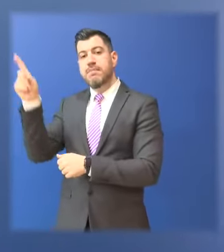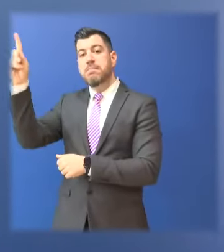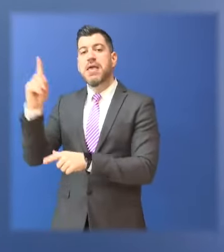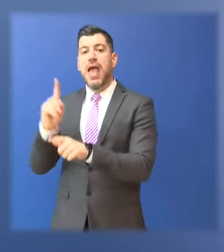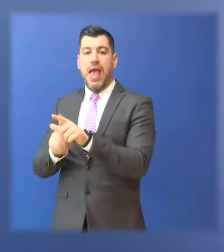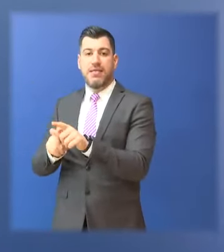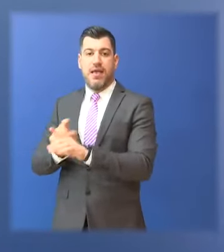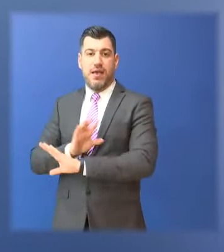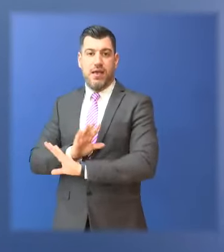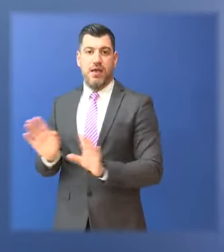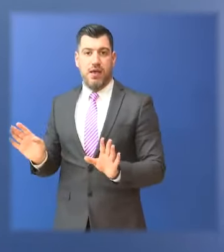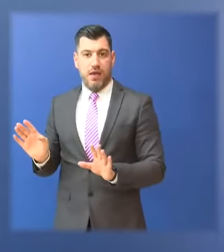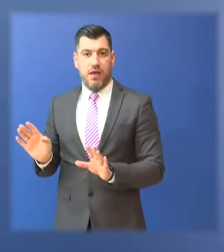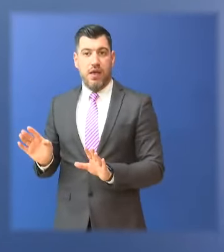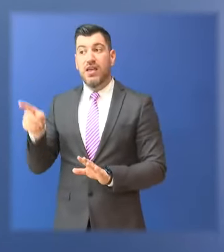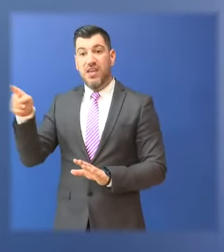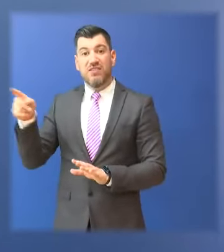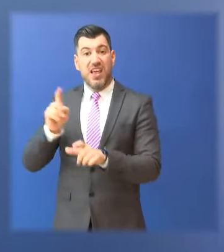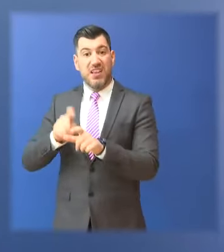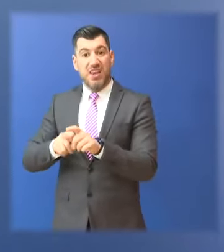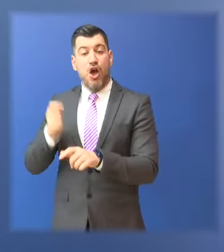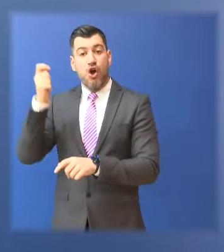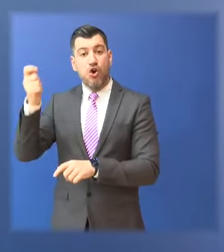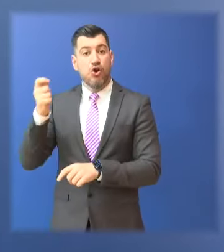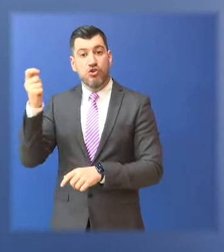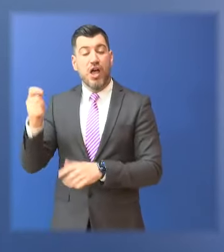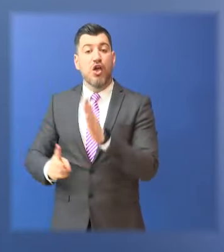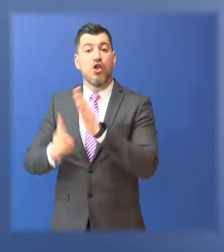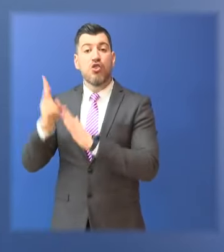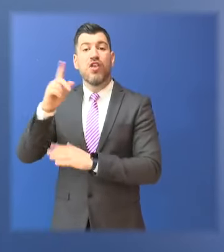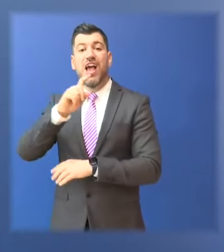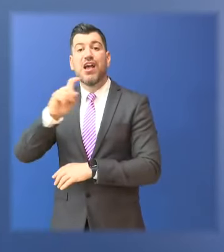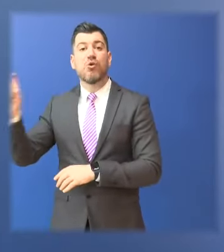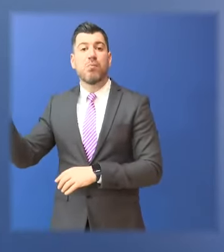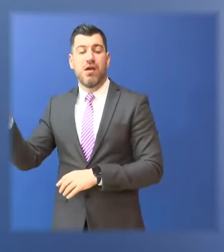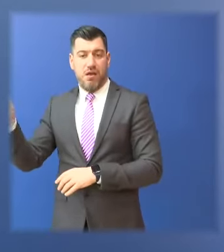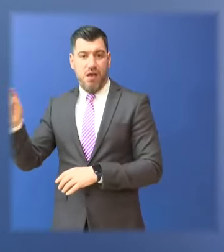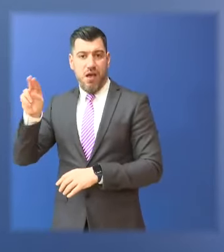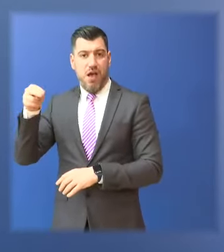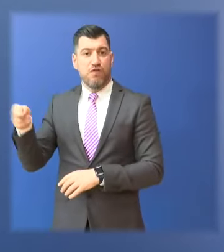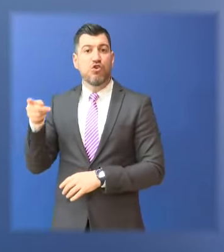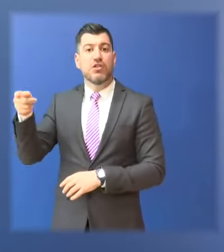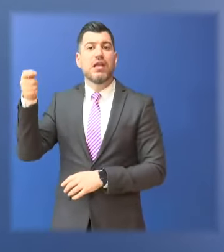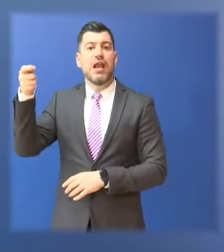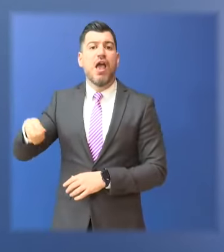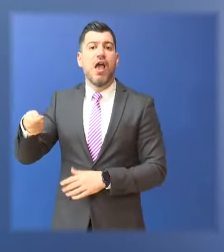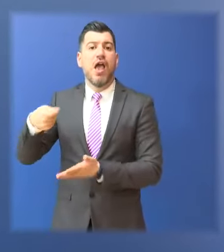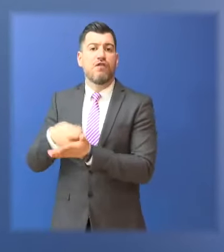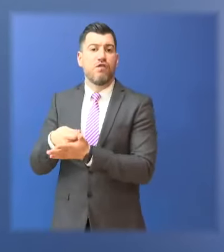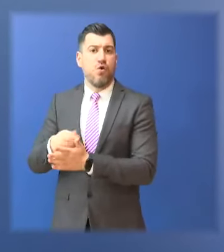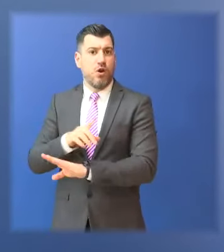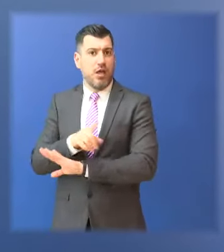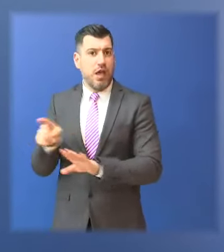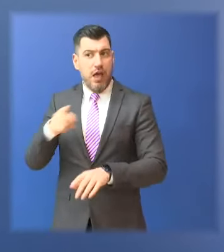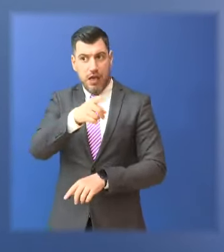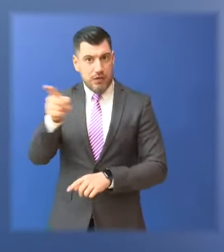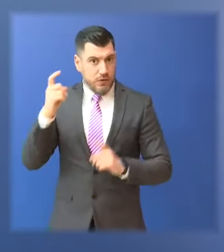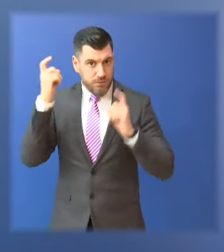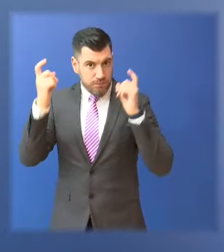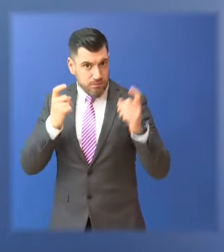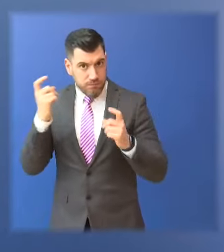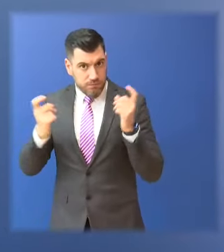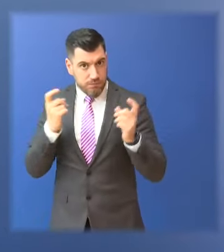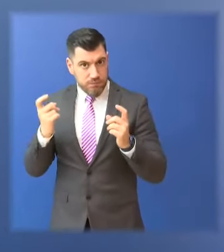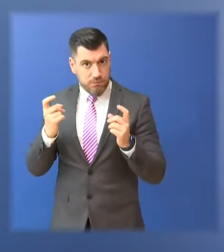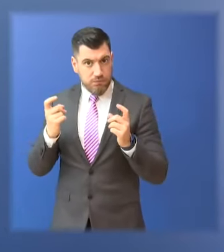ευρώ και χρωστά γύρω στα 12 εκατομμύρια ευρώ στην εφορία. Σας προβληματίζουν τέτοιες πρακτικές και έχει γνώση η κυβέρνηση για αυτές